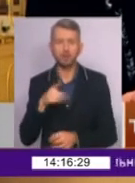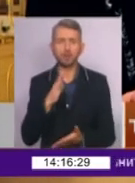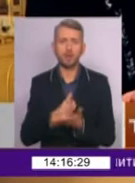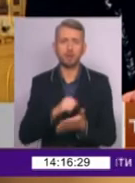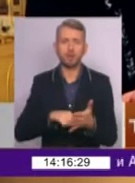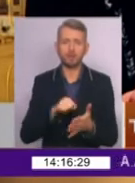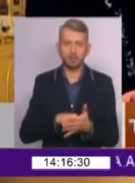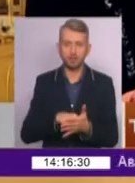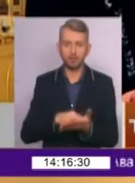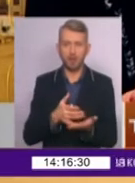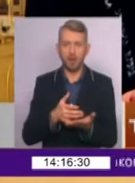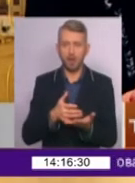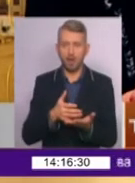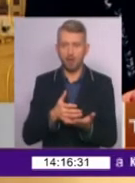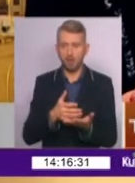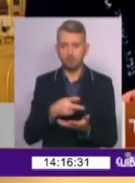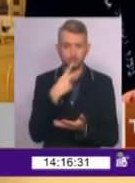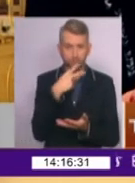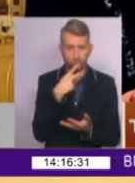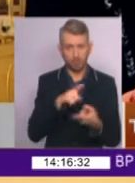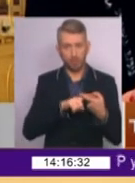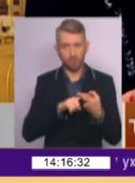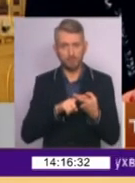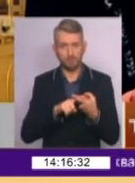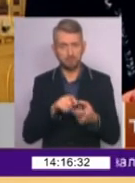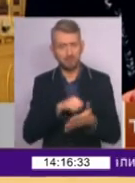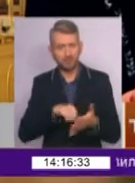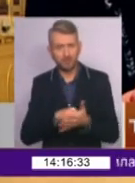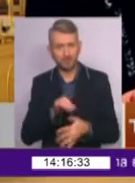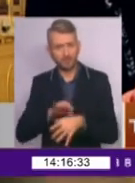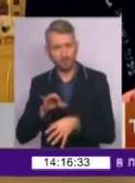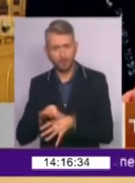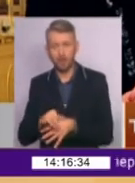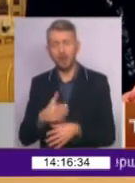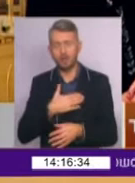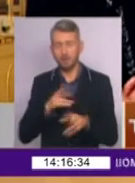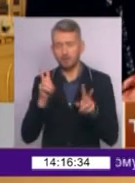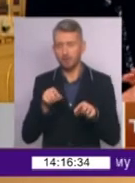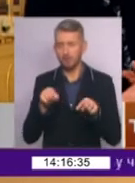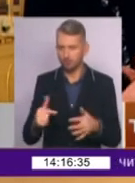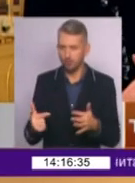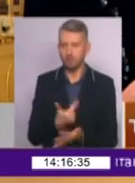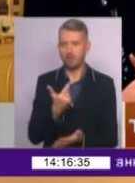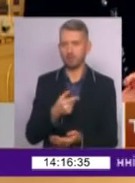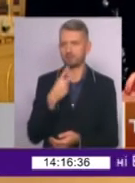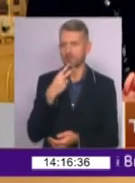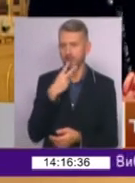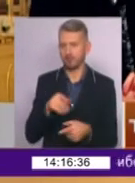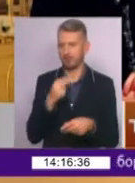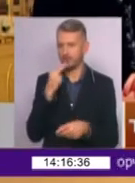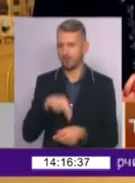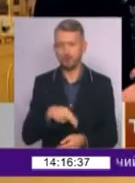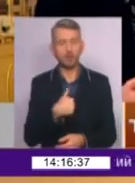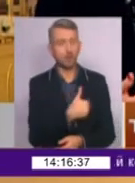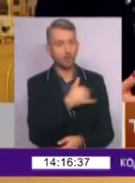причиною тютюнопаління, і якраз про нашу тему і тут теж, знову такі цигарки. Я хочу зазначити,